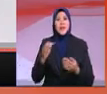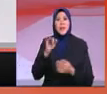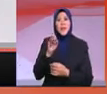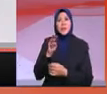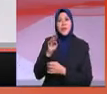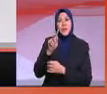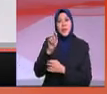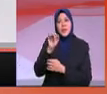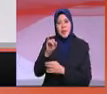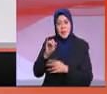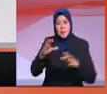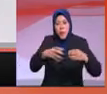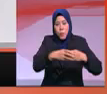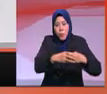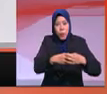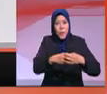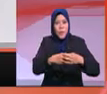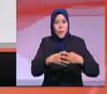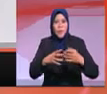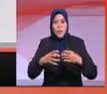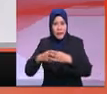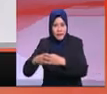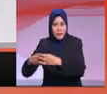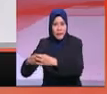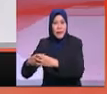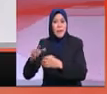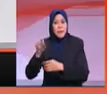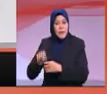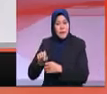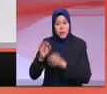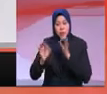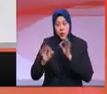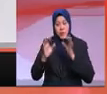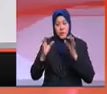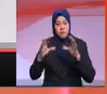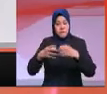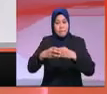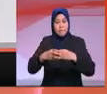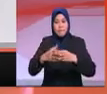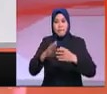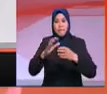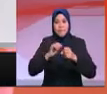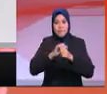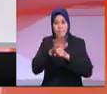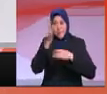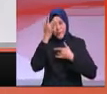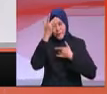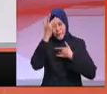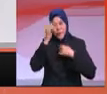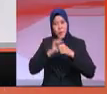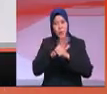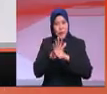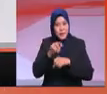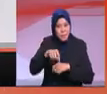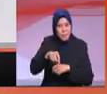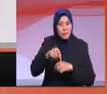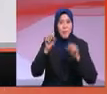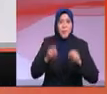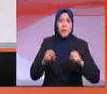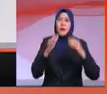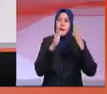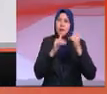immunity berkelompok, iaitu herd immunity approach. Jadi bila mereka dijangkiti, diharapkan orang yang telah dijangkiti